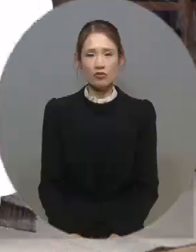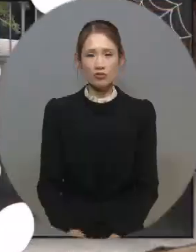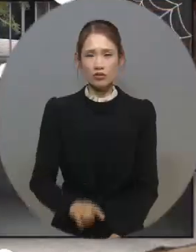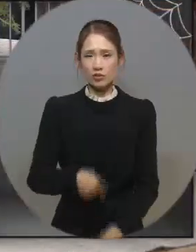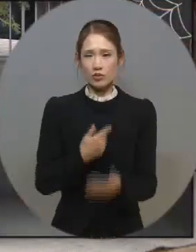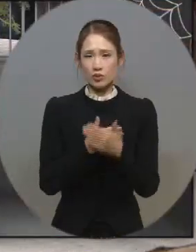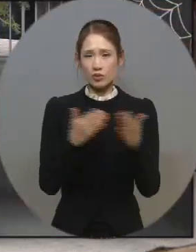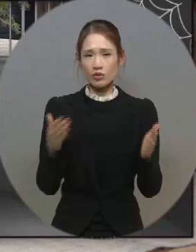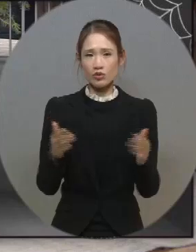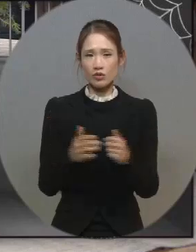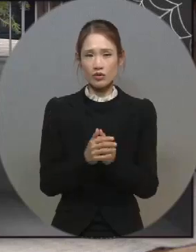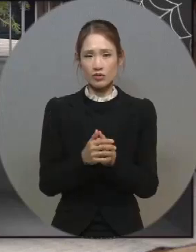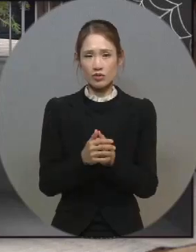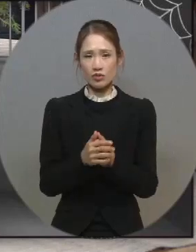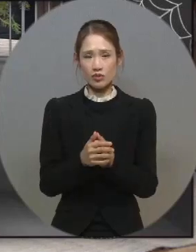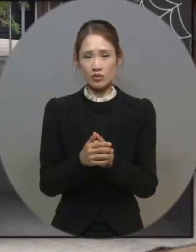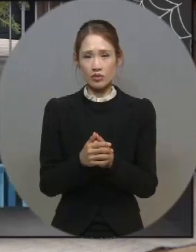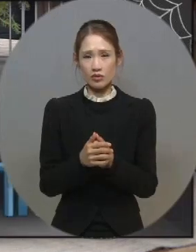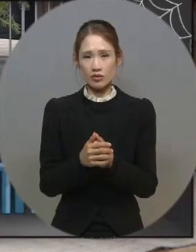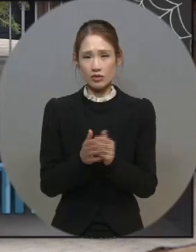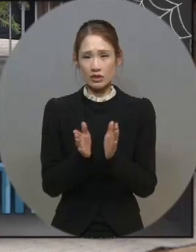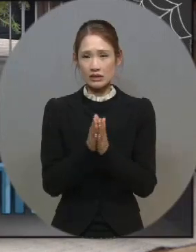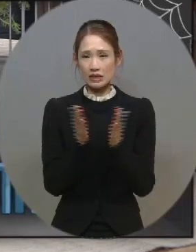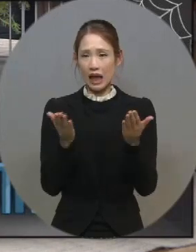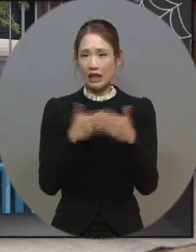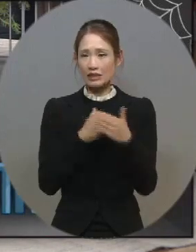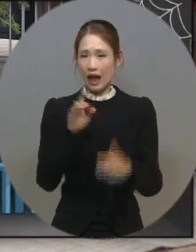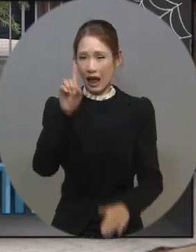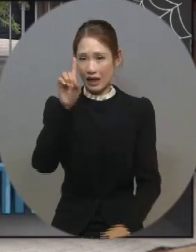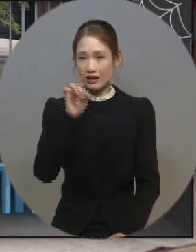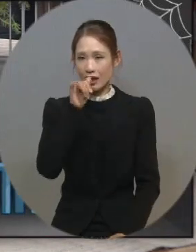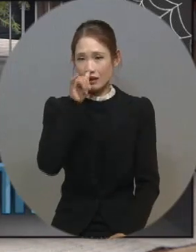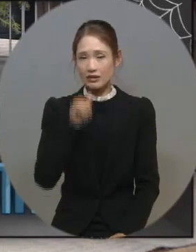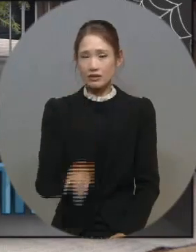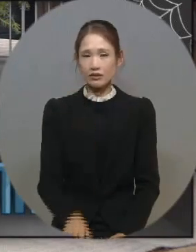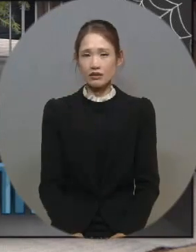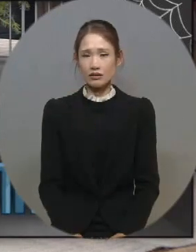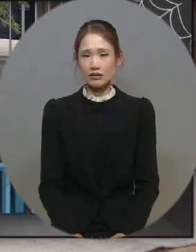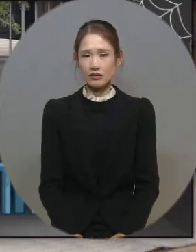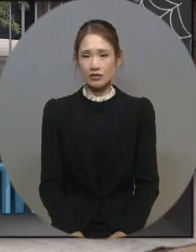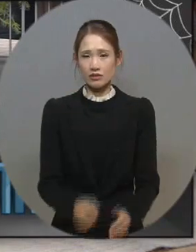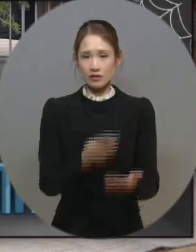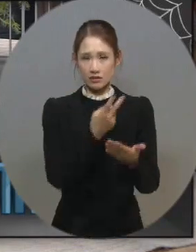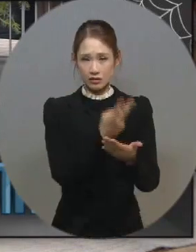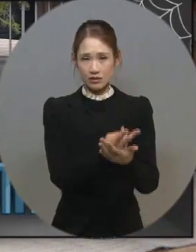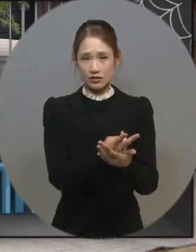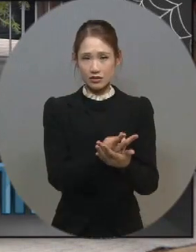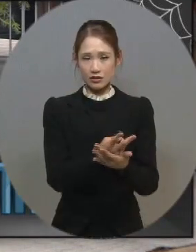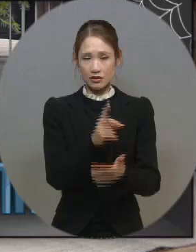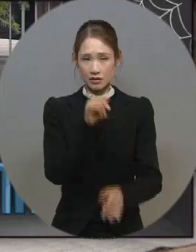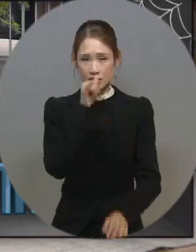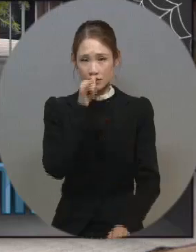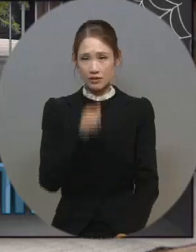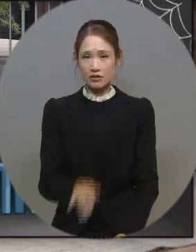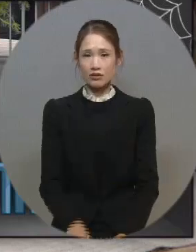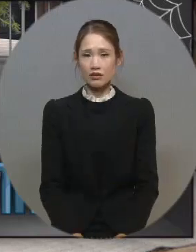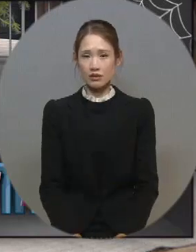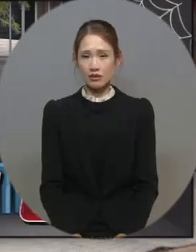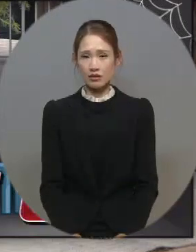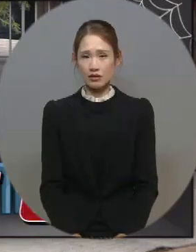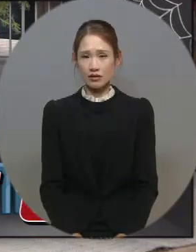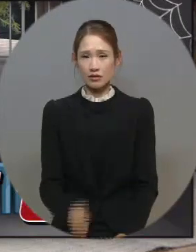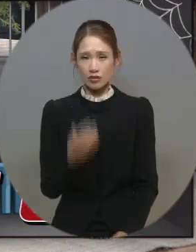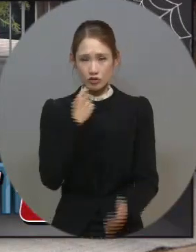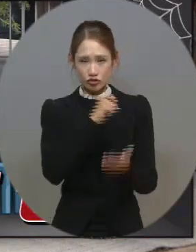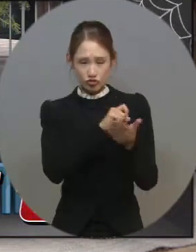뭐 요만한데 네. 책상 하나 있고 저기 침대 같은 널빤지 하나 있는데 거기에 뭐 누가